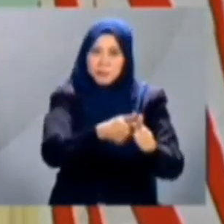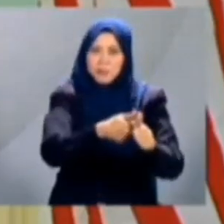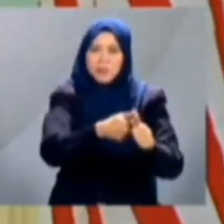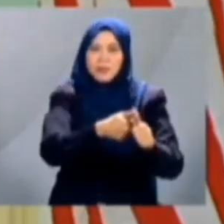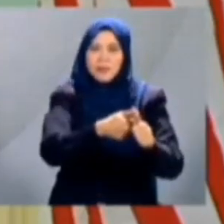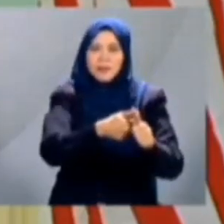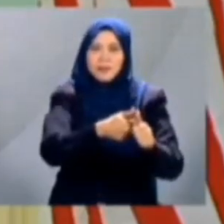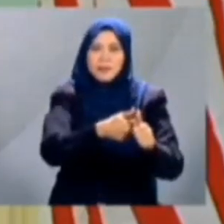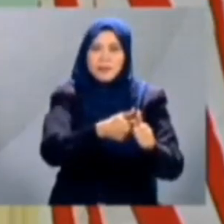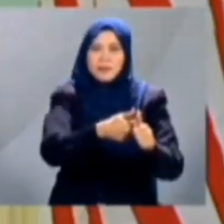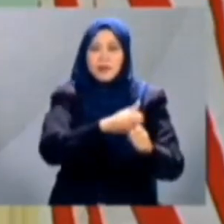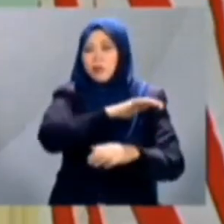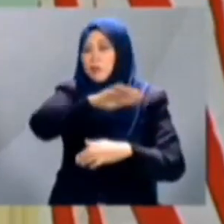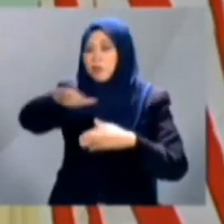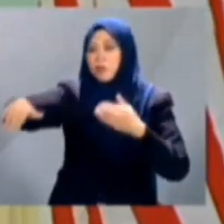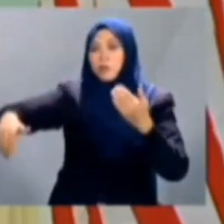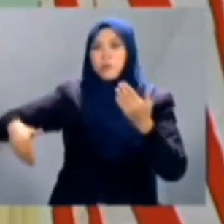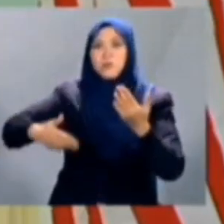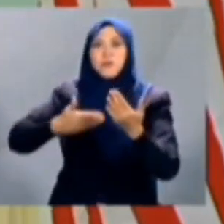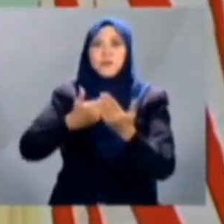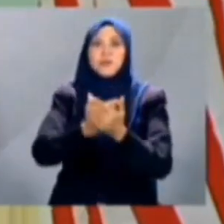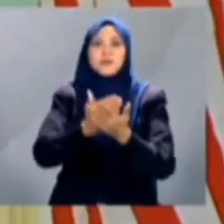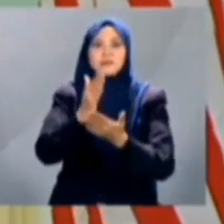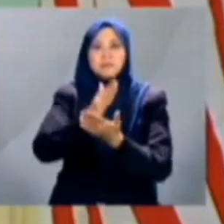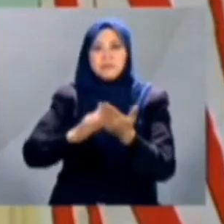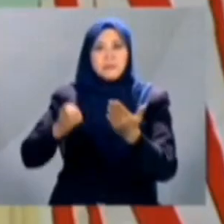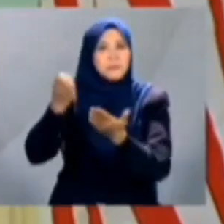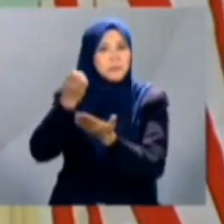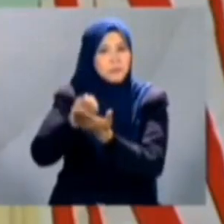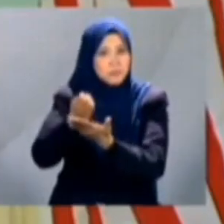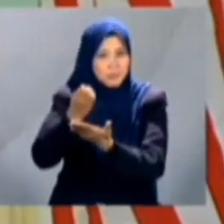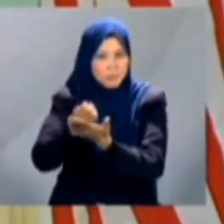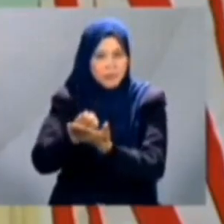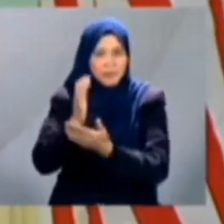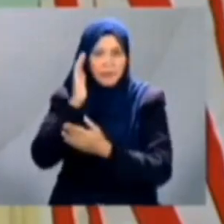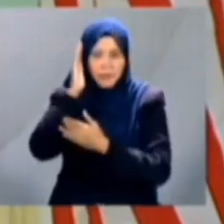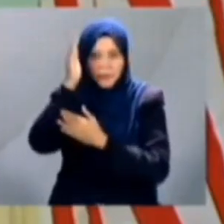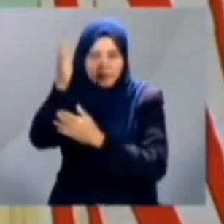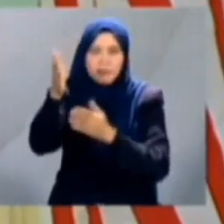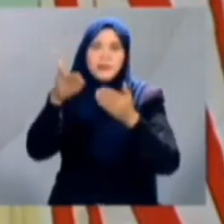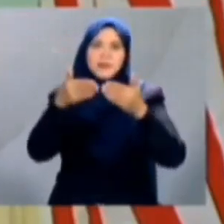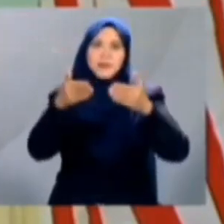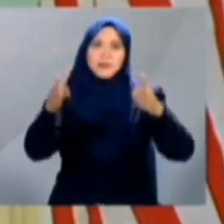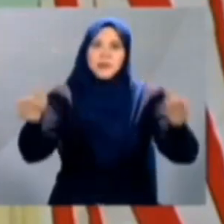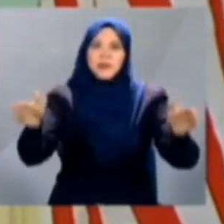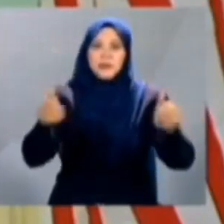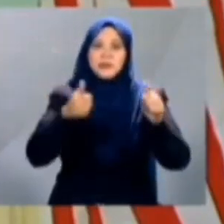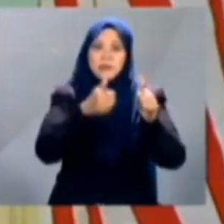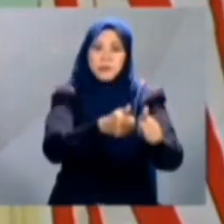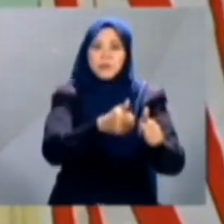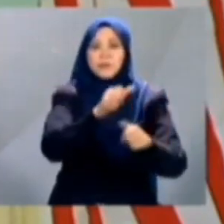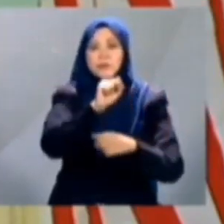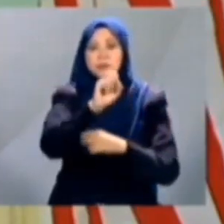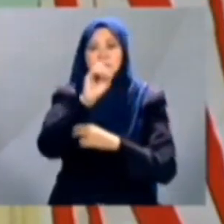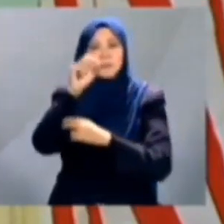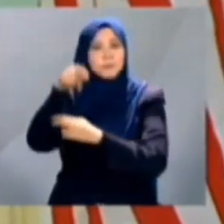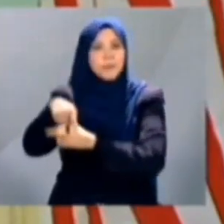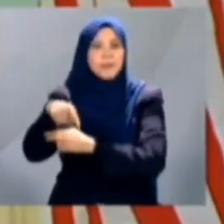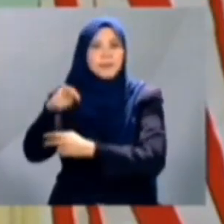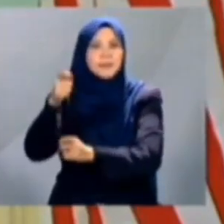akhirnya ke semua sektor ekonomi akan dibuka dengan sop sop yang